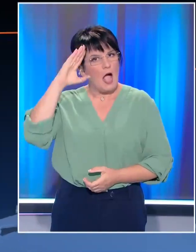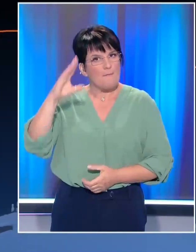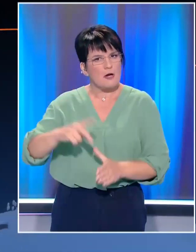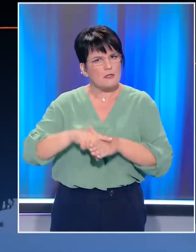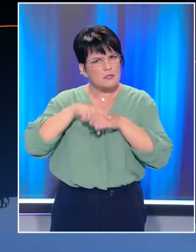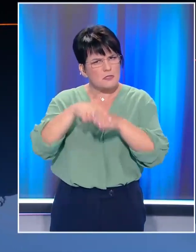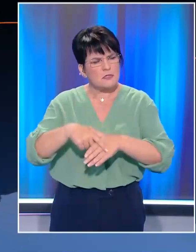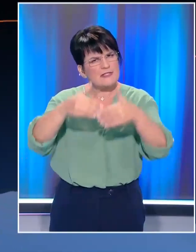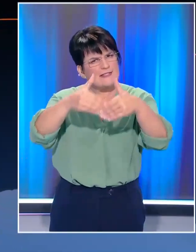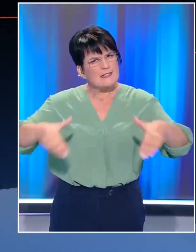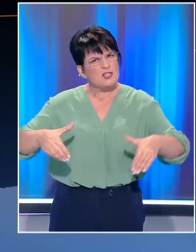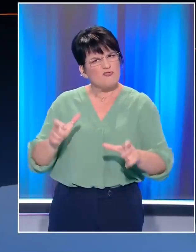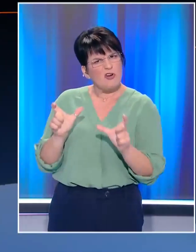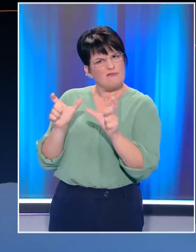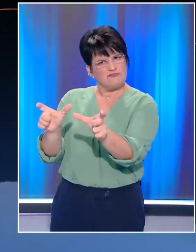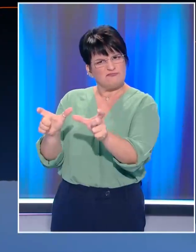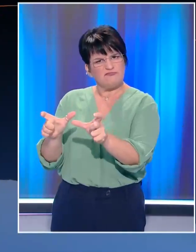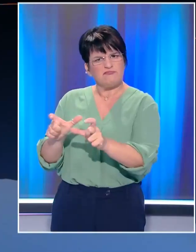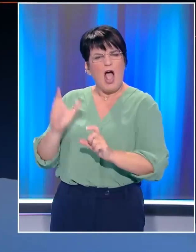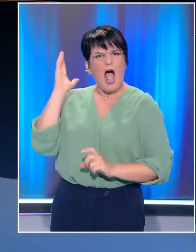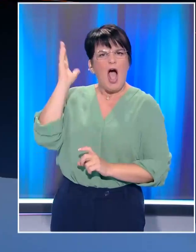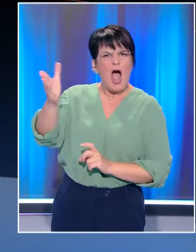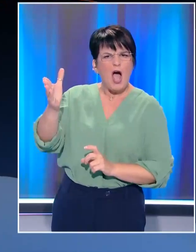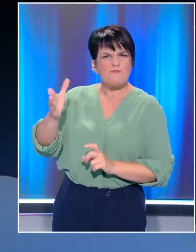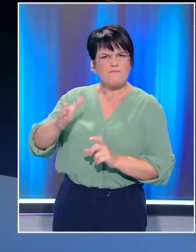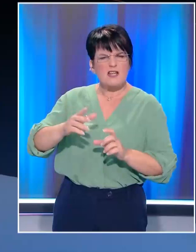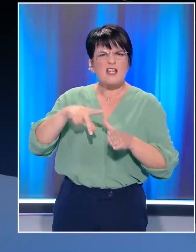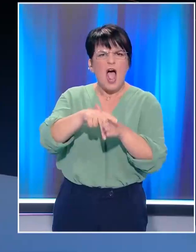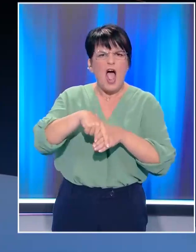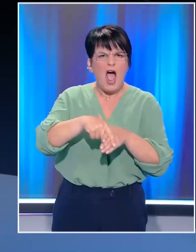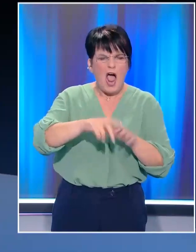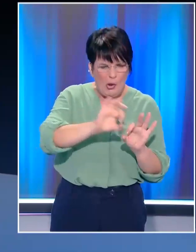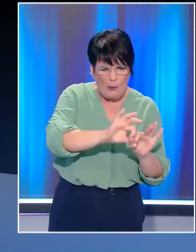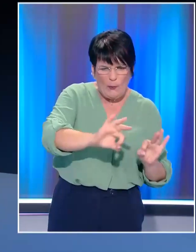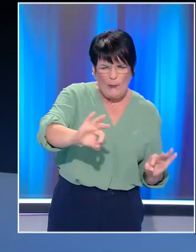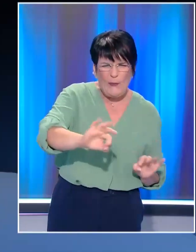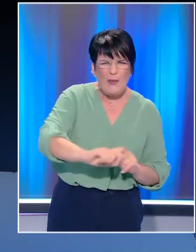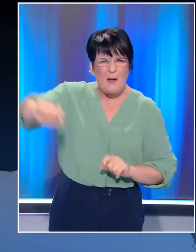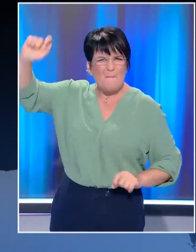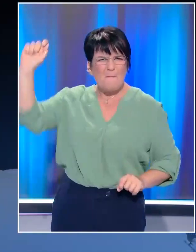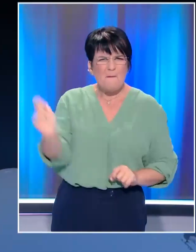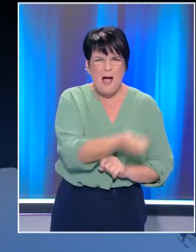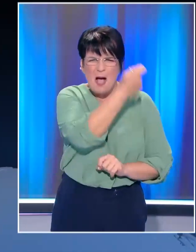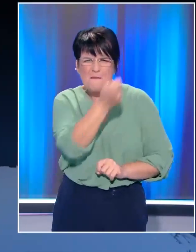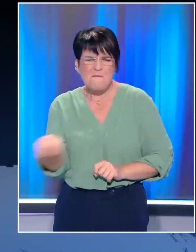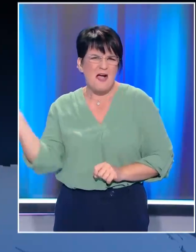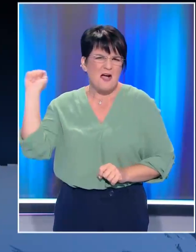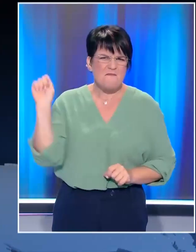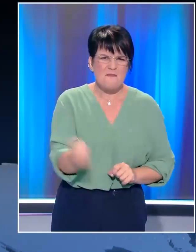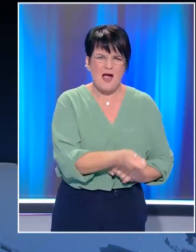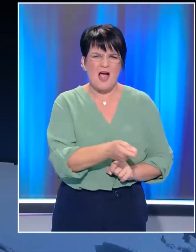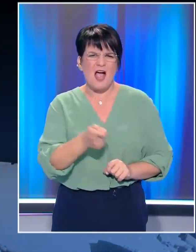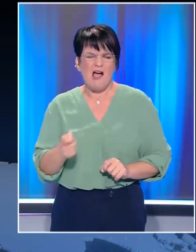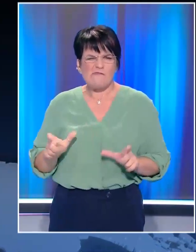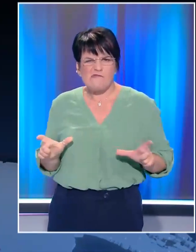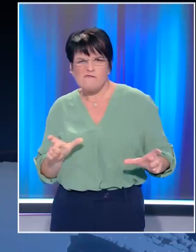Αμερικανοί έφυποι συνοριοφύλακες απειλούν μετανάστες από την Αϊτή με τα χαλινάρια των αλόγων τους που χρησιμοποιούν σαν μαστίγια.